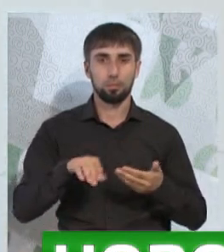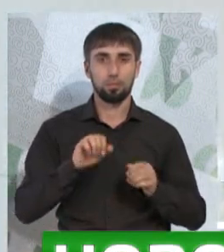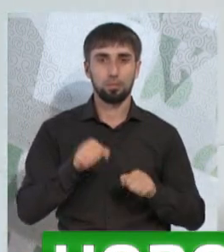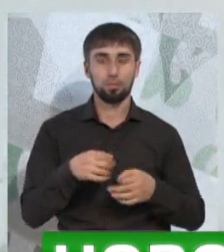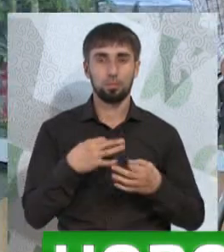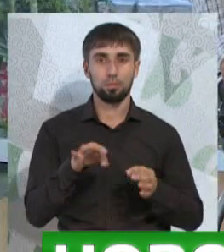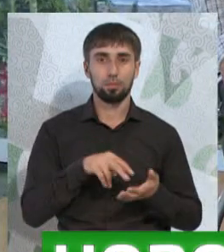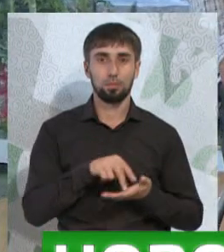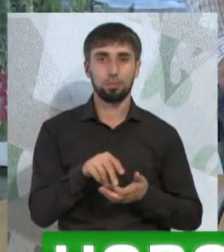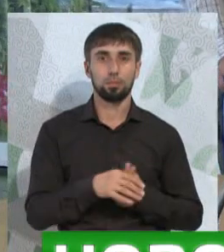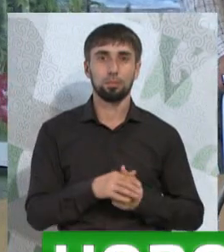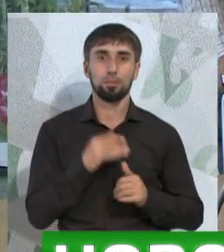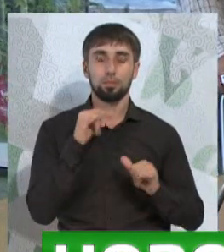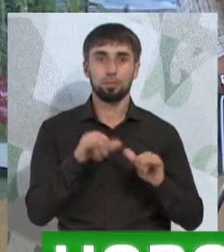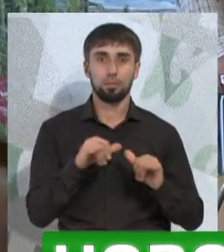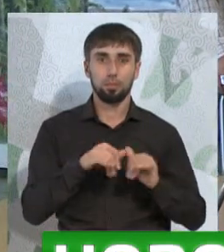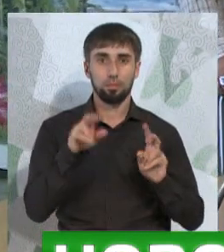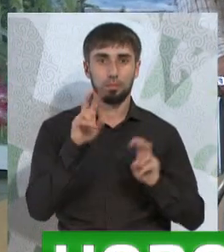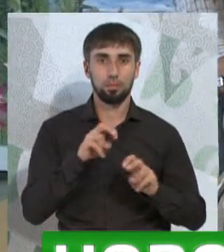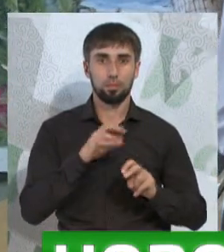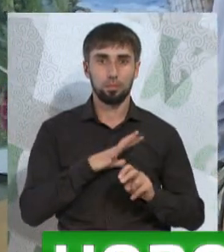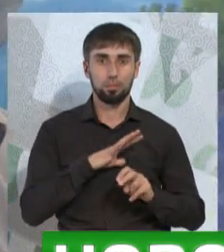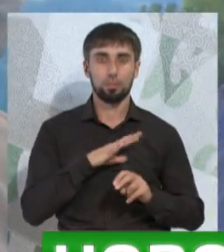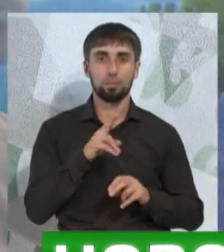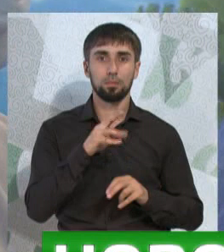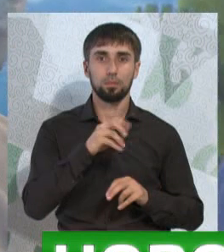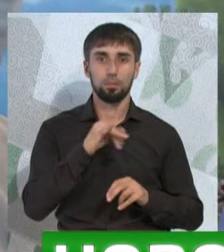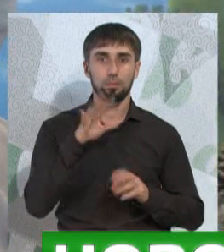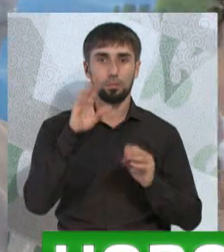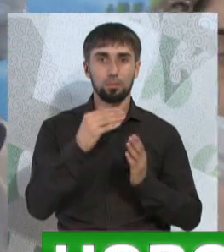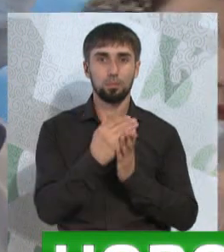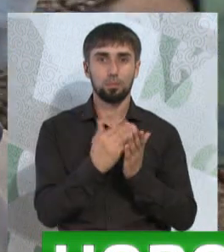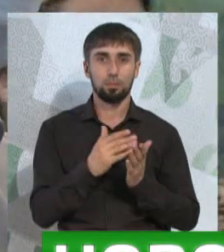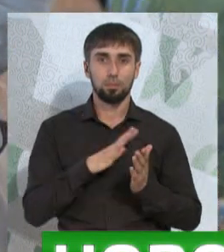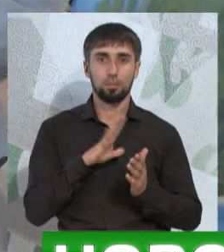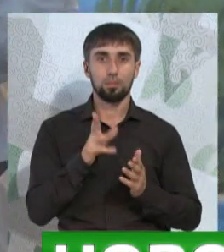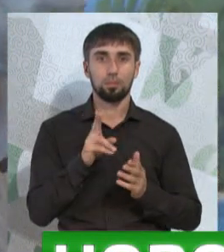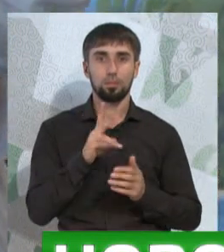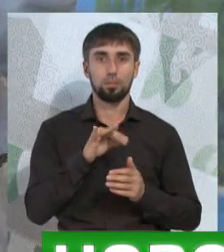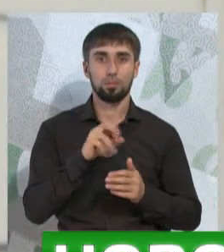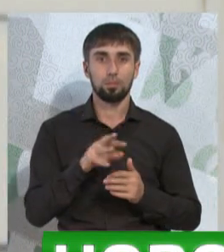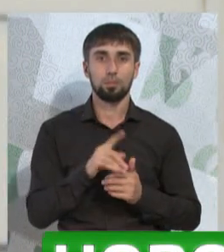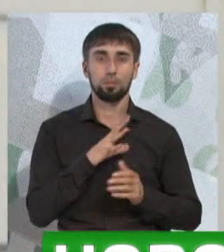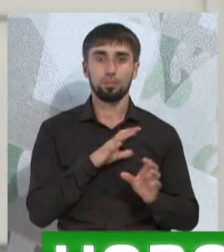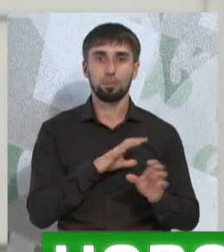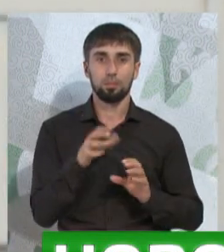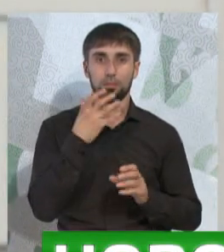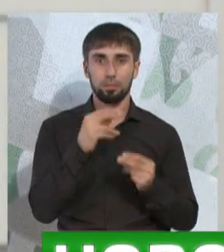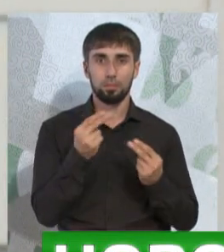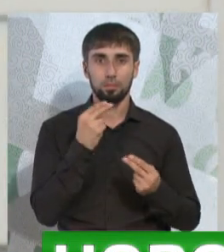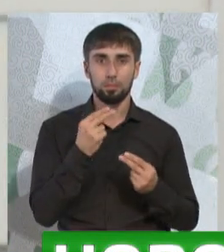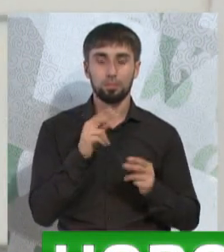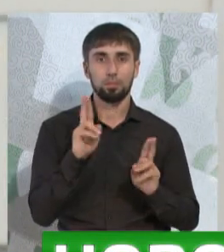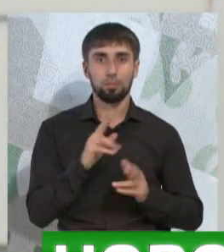вход свободен. Кухня проверена, меню составлено согласно всем нормам. Условия для того, чтобы обеспечить детей горячим питанием,